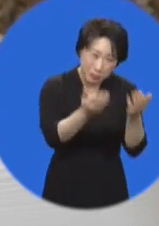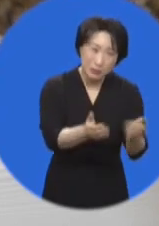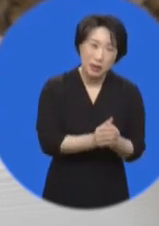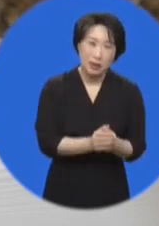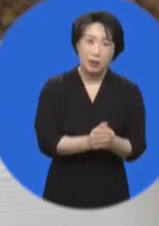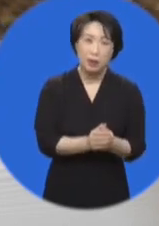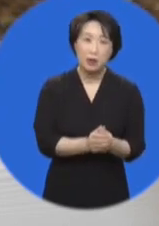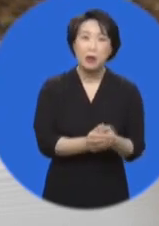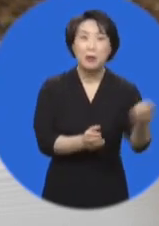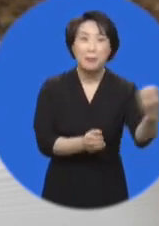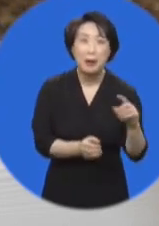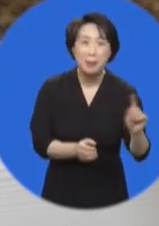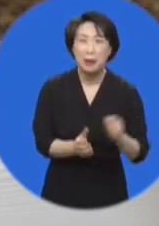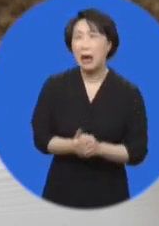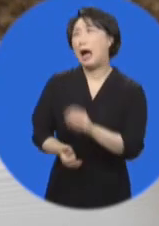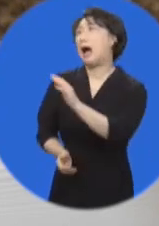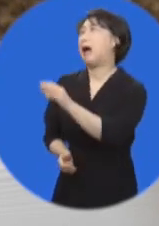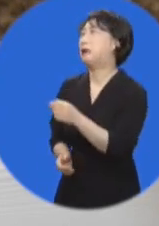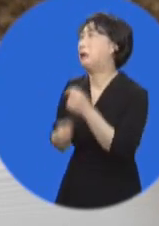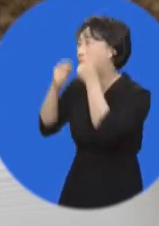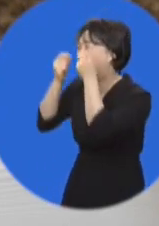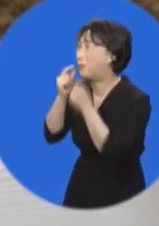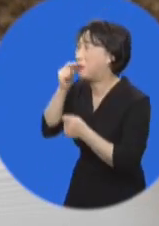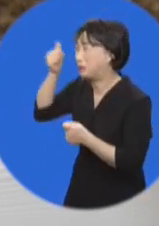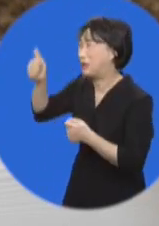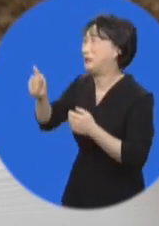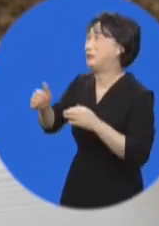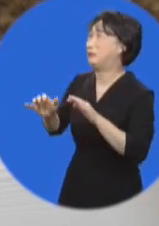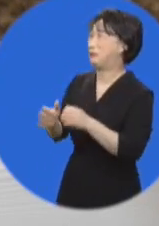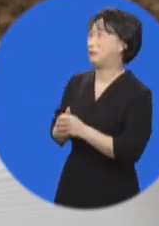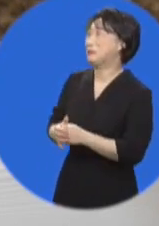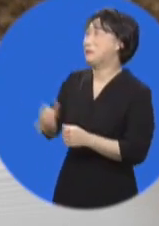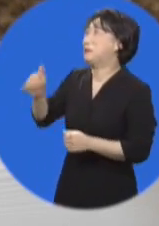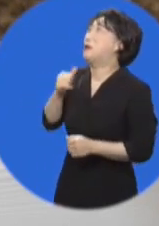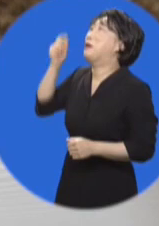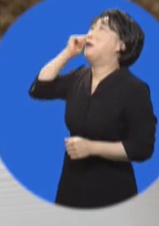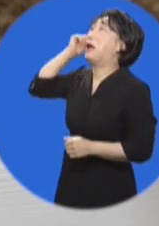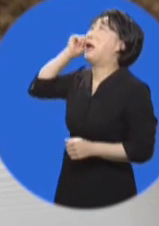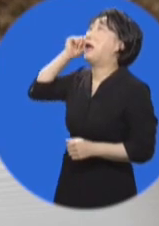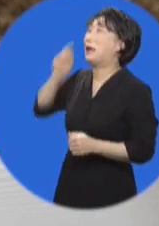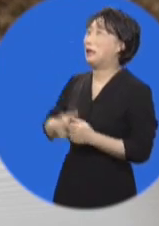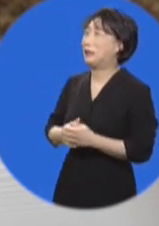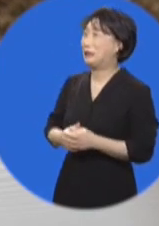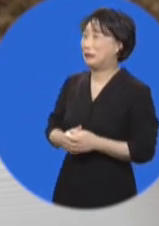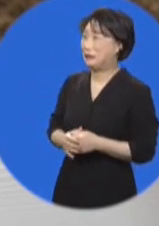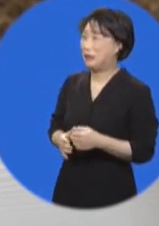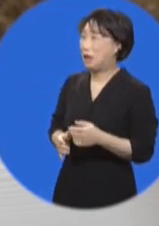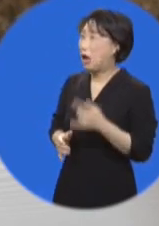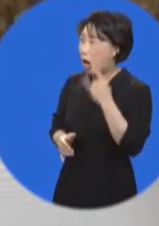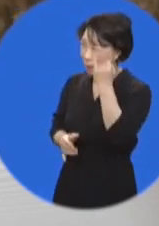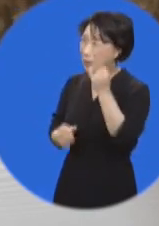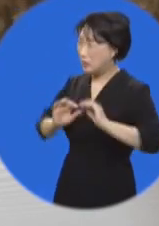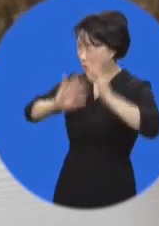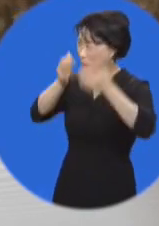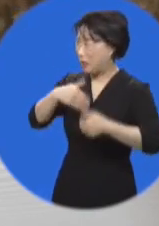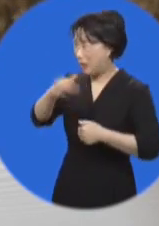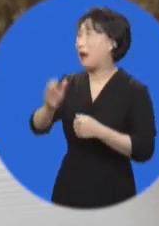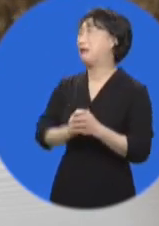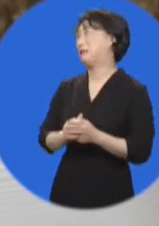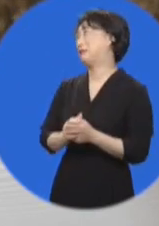그쪽에서 뭐라고요? 같이 울어서 목사님 우리 어머니는 천국